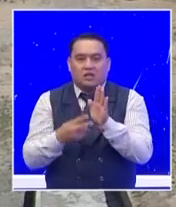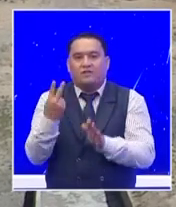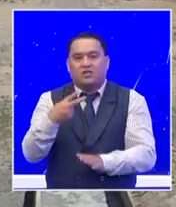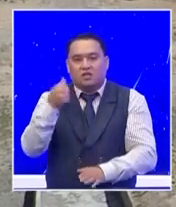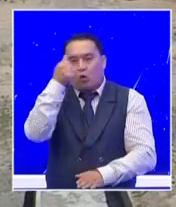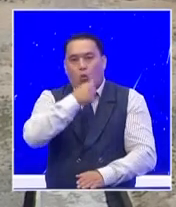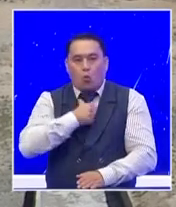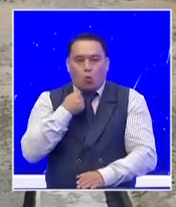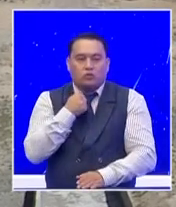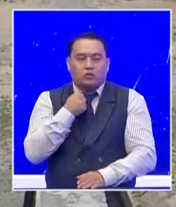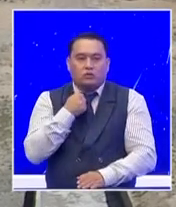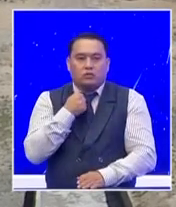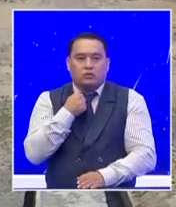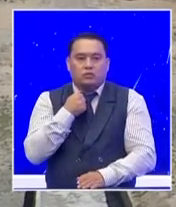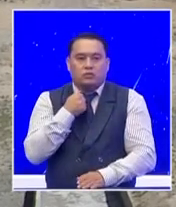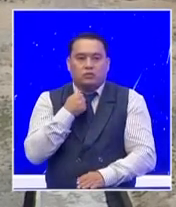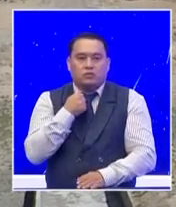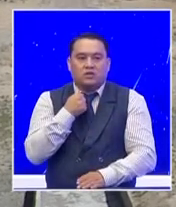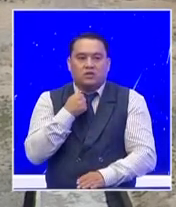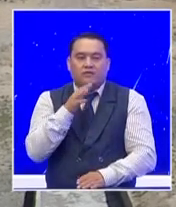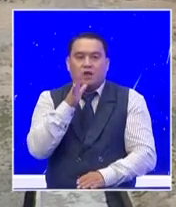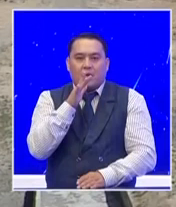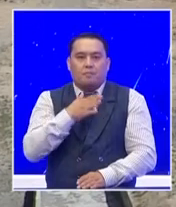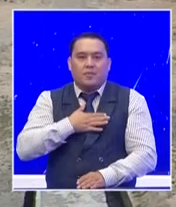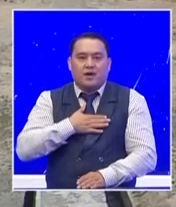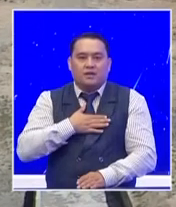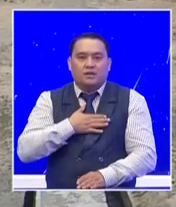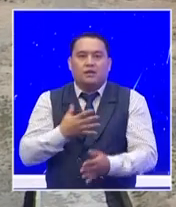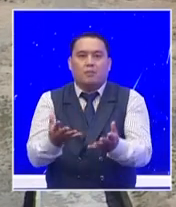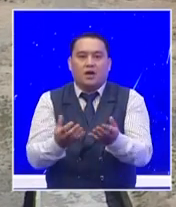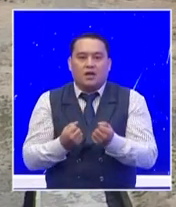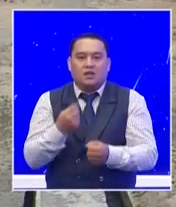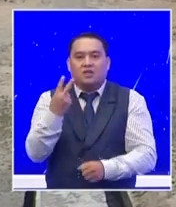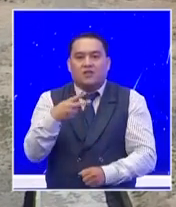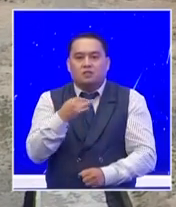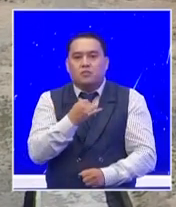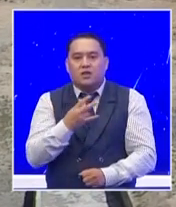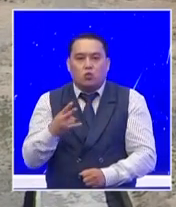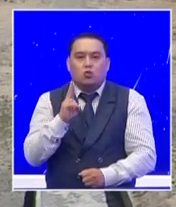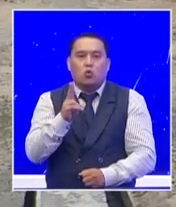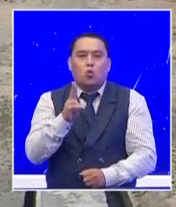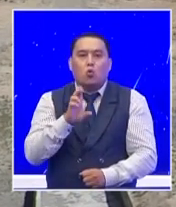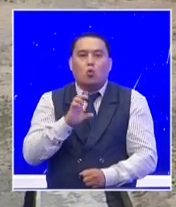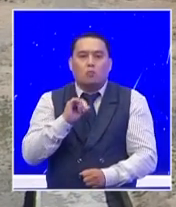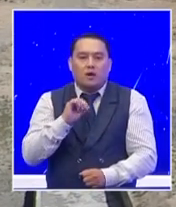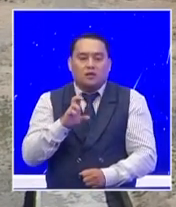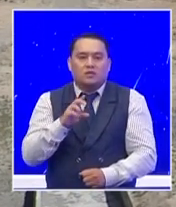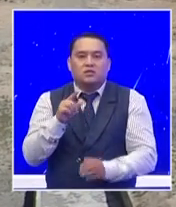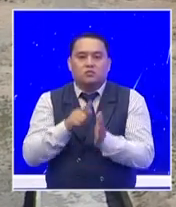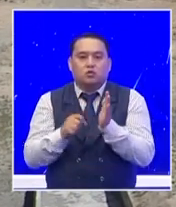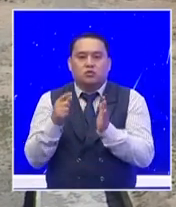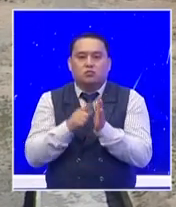2019-2020 год, орошаемый сезон, мы набрали 20 миллионов кубометров, подаем воду на